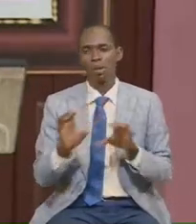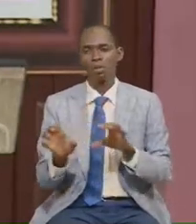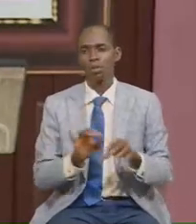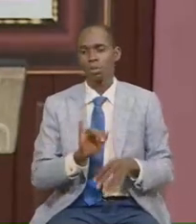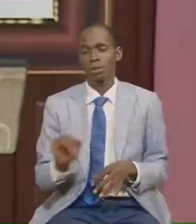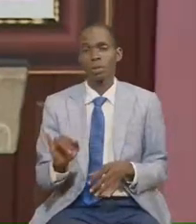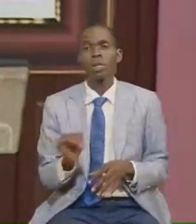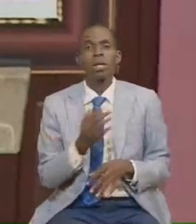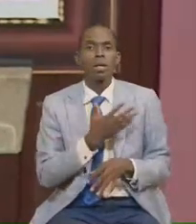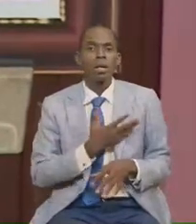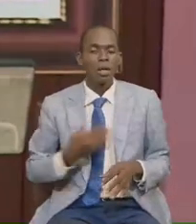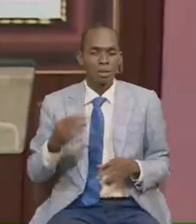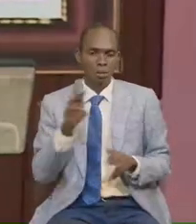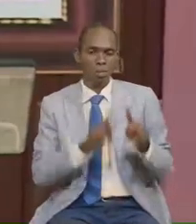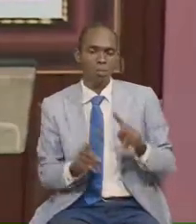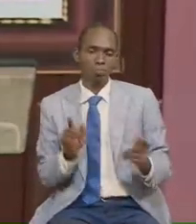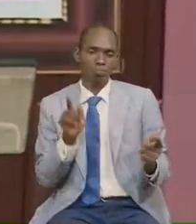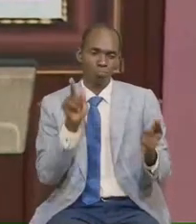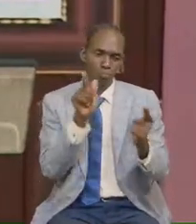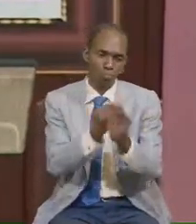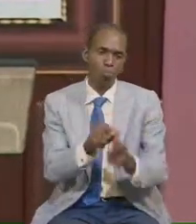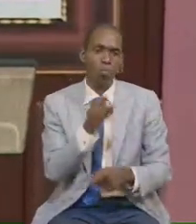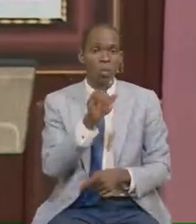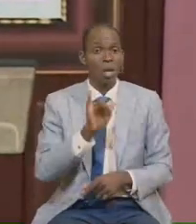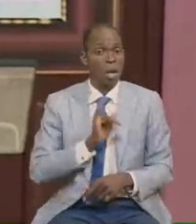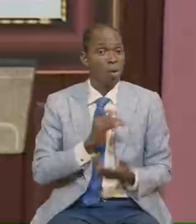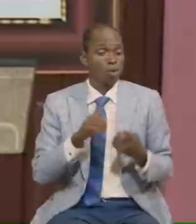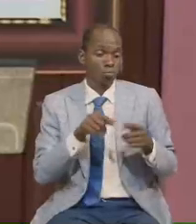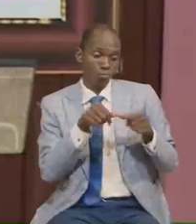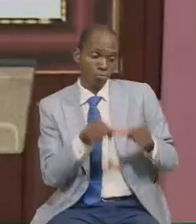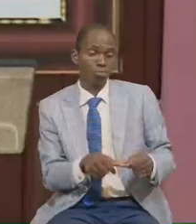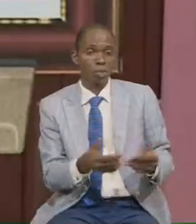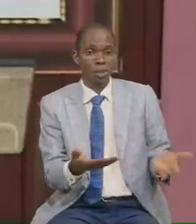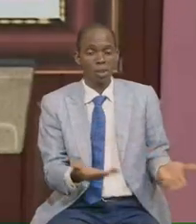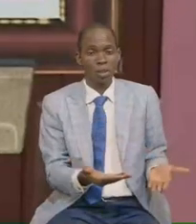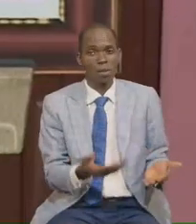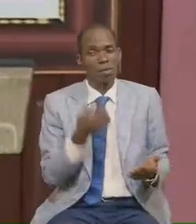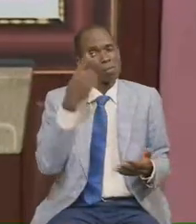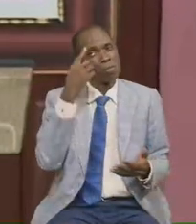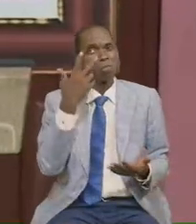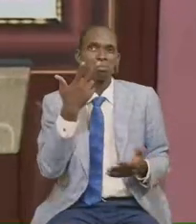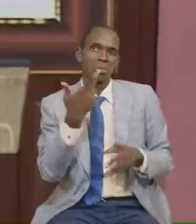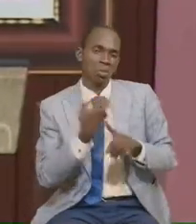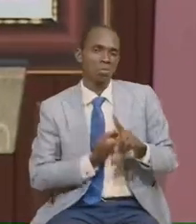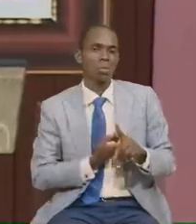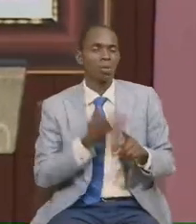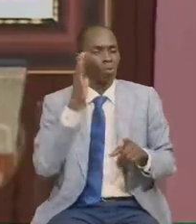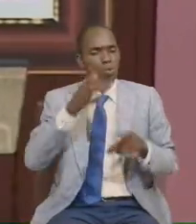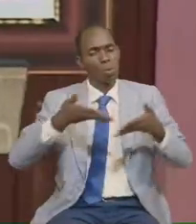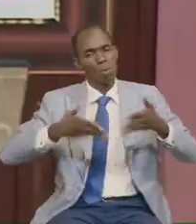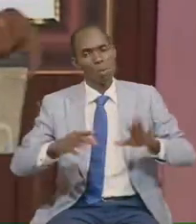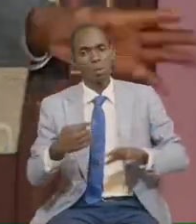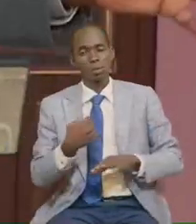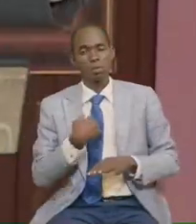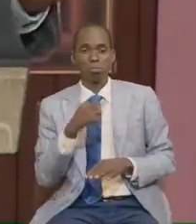et les gens viennent à toi, je veux rester ici pour les 3 mois à venir. Est-ce que tu vas me permettre? Tu dis